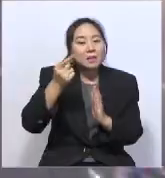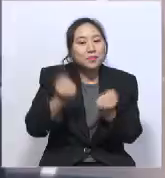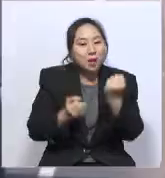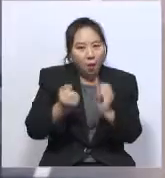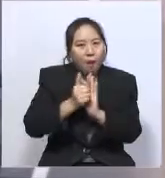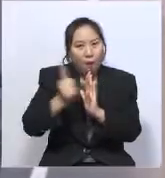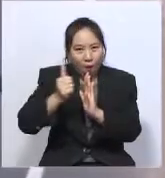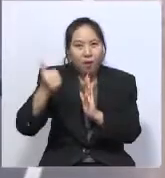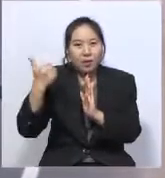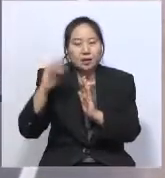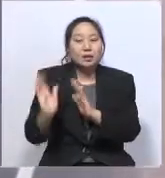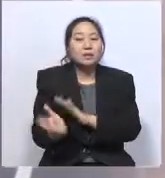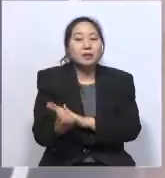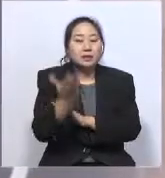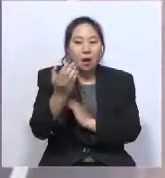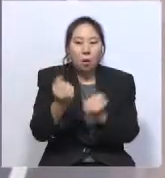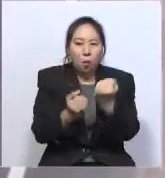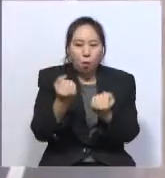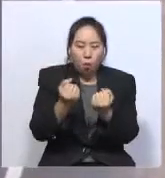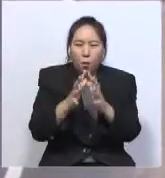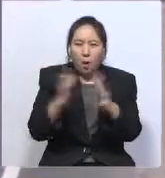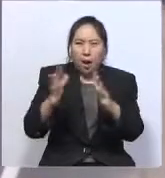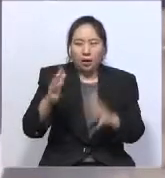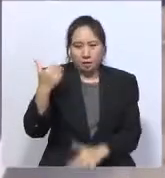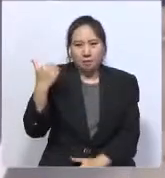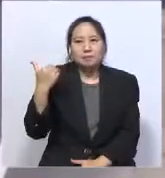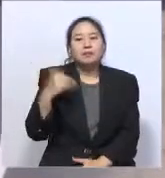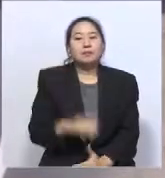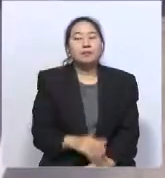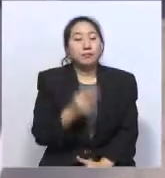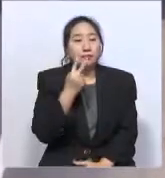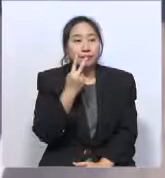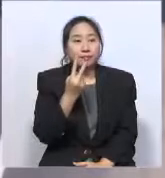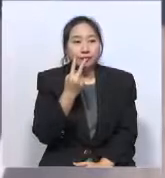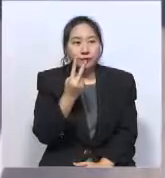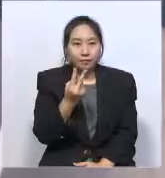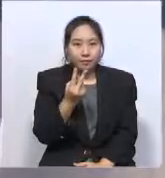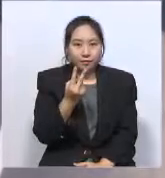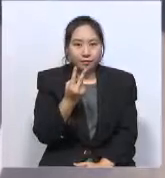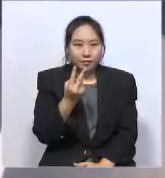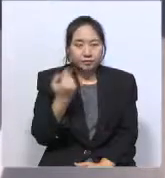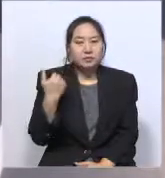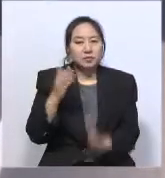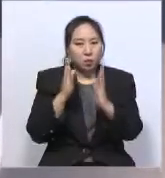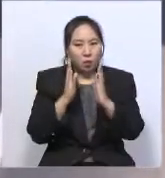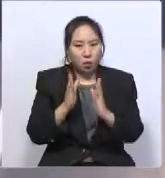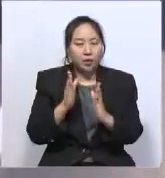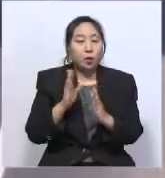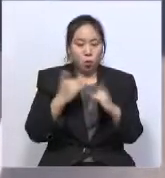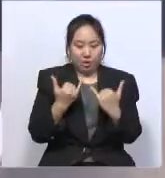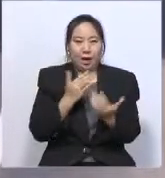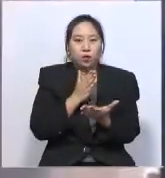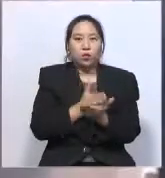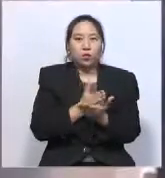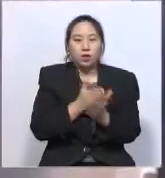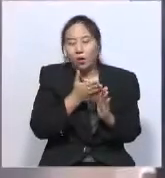กแล้วโดยเฉพาะช่วงเช้าที่ผ่านมารถมากกว่าทุกวันนะครับนี่ก็แสดงให้เห็นว่าหลายคนที่หยุดตั้งแต่วันนี้